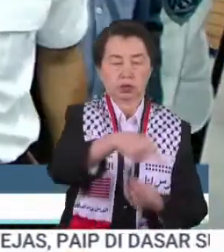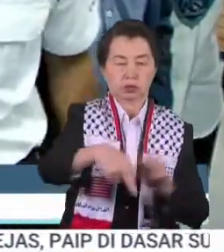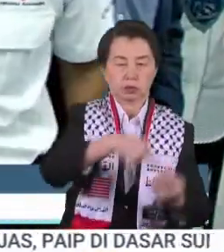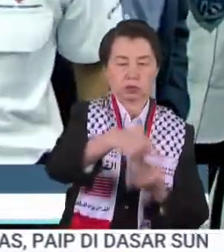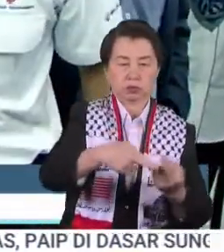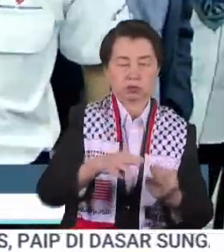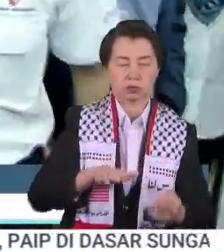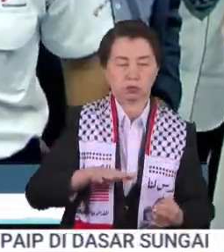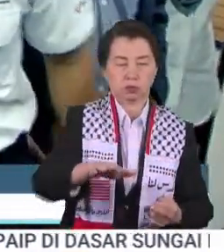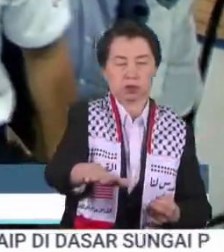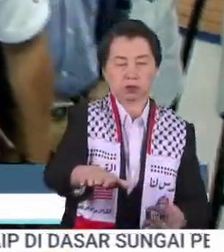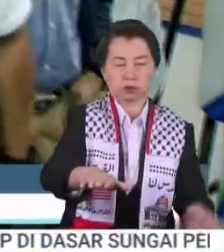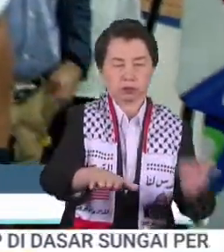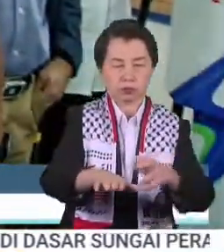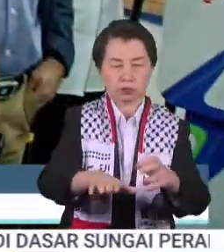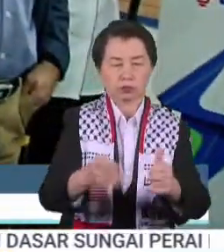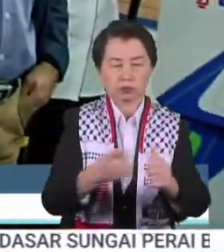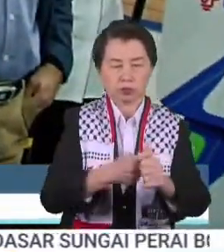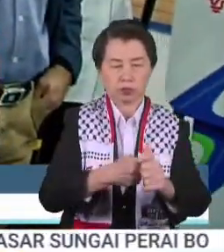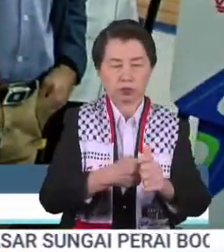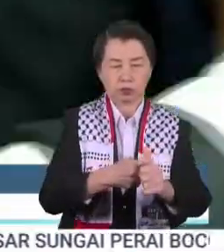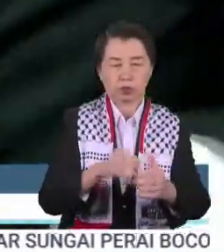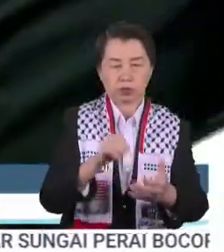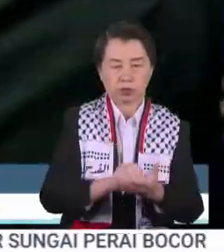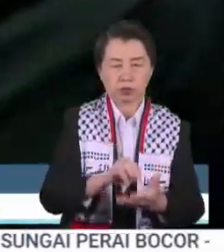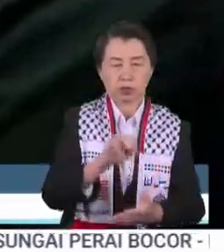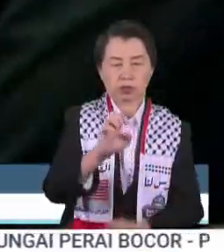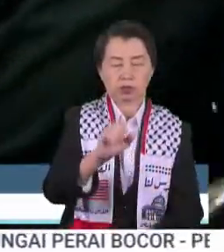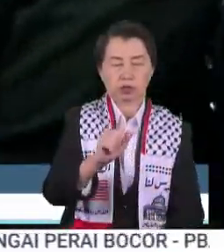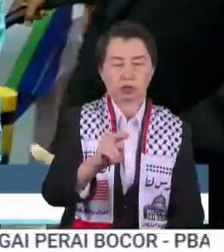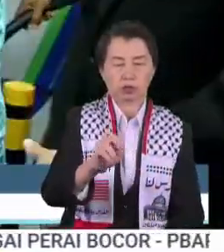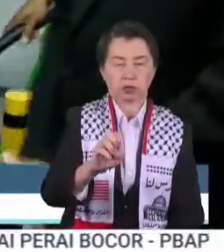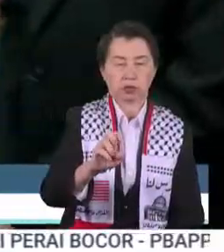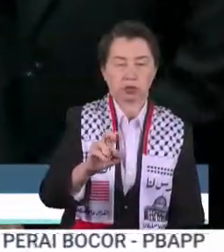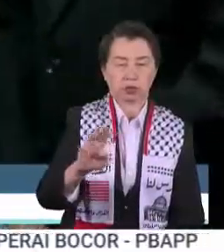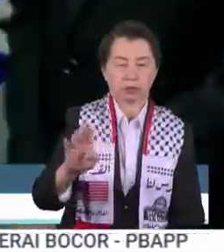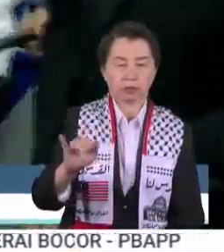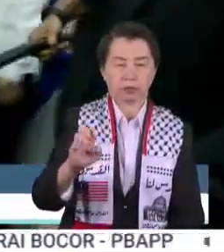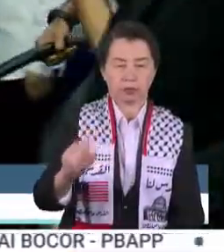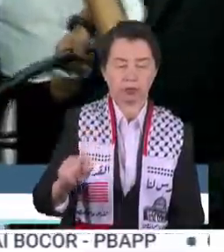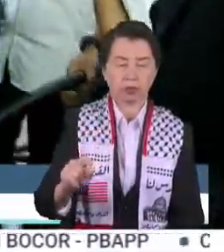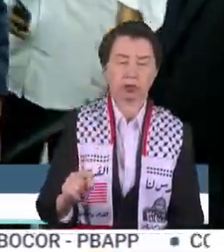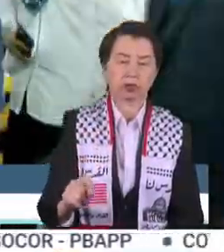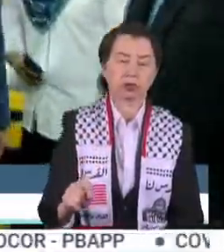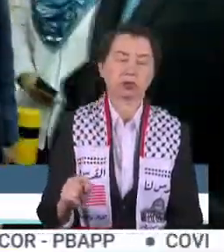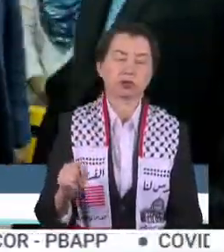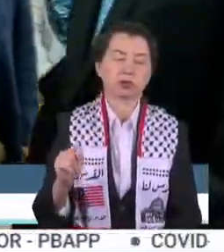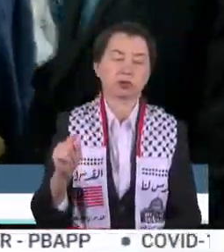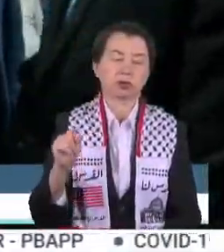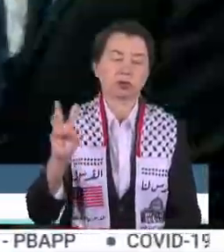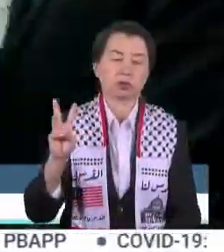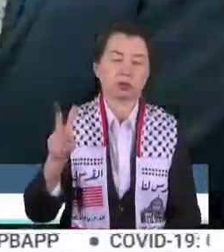semula pandu lalu yang pertama bermula di cawangan Aeon Big Wang Semaju.